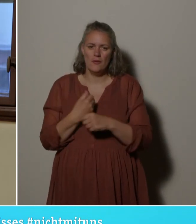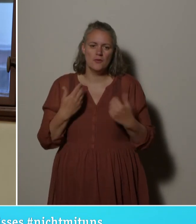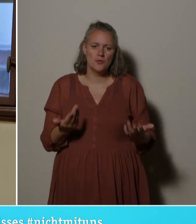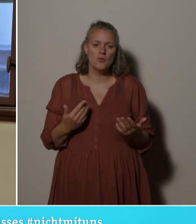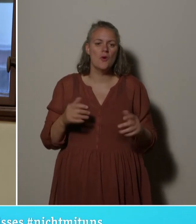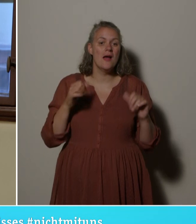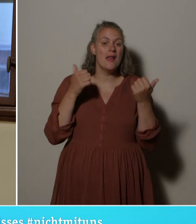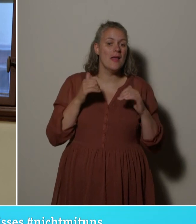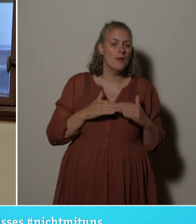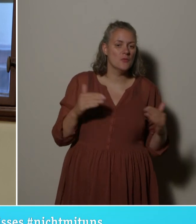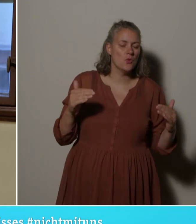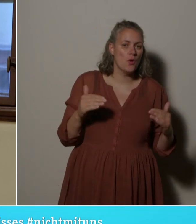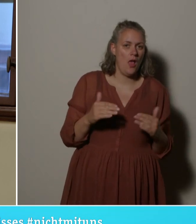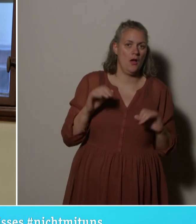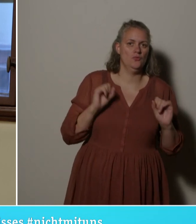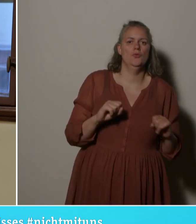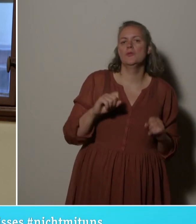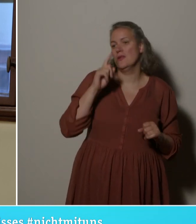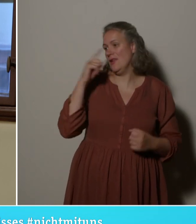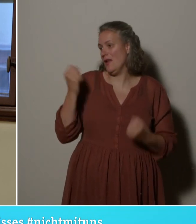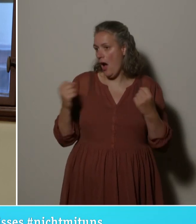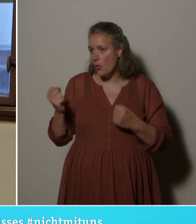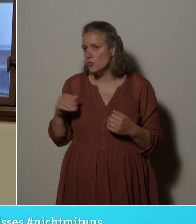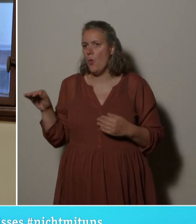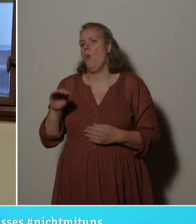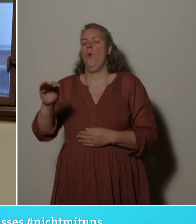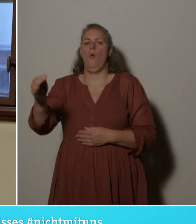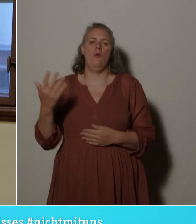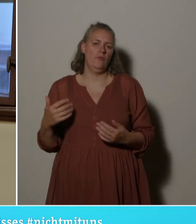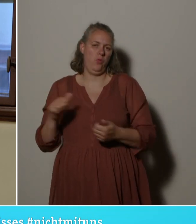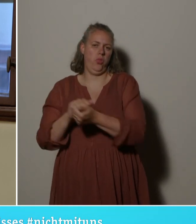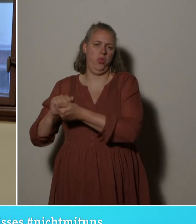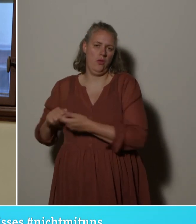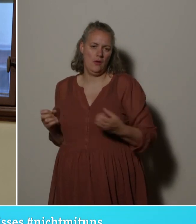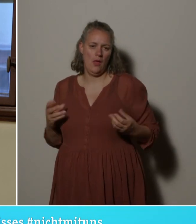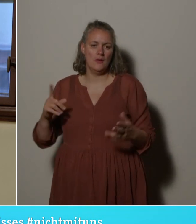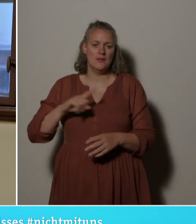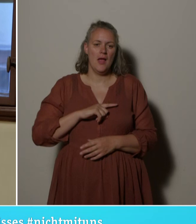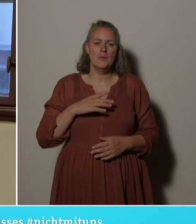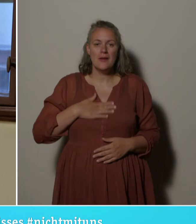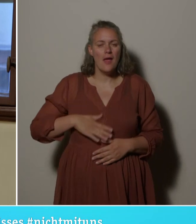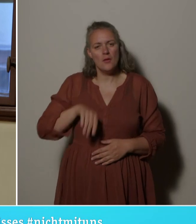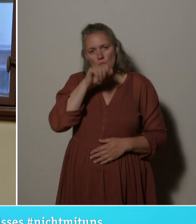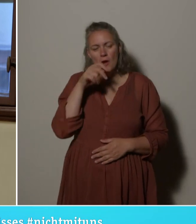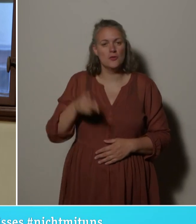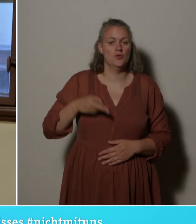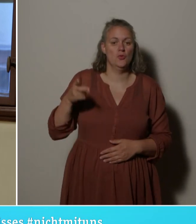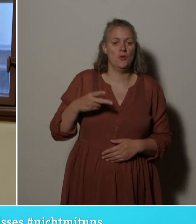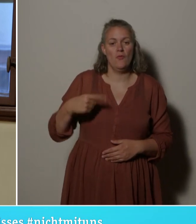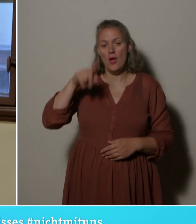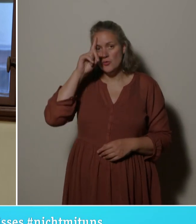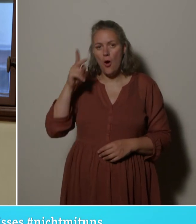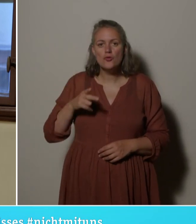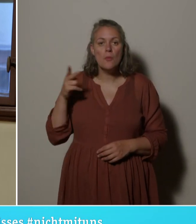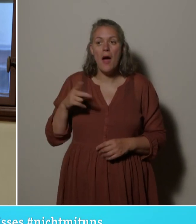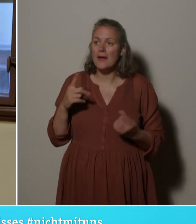unsere Lebensgrundlagen viel, viel mehr, als wenn ich mit dem Auto unterwegs bin. Deswegen fahre ich beispielsweise auch gerne Zug, auch wenn es mit der Deutschen Bahn nicht